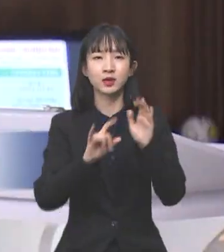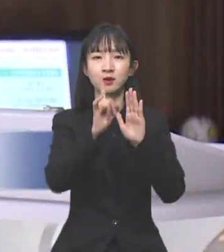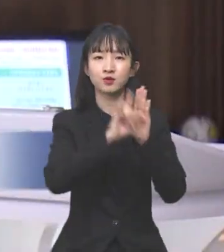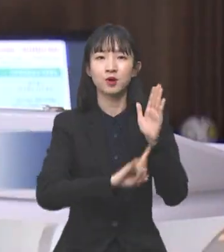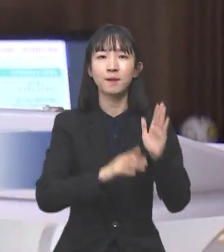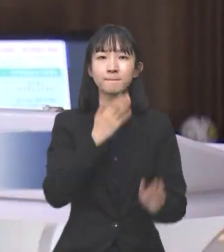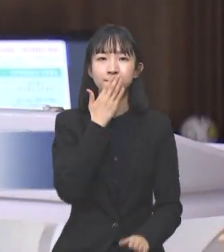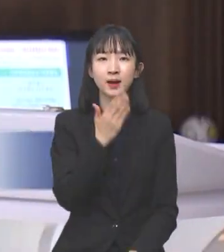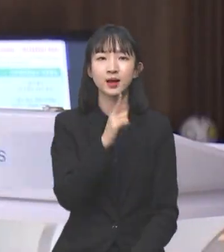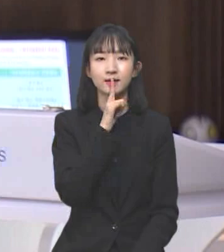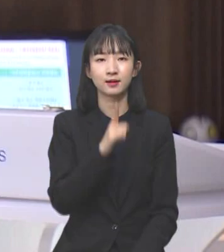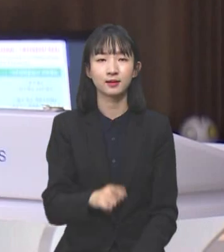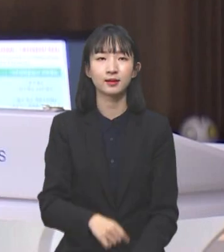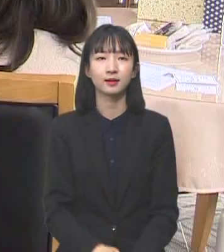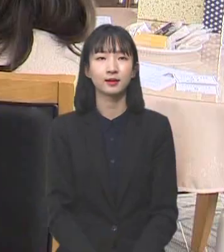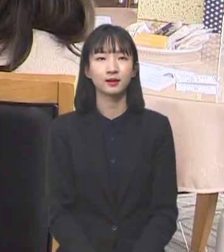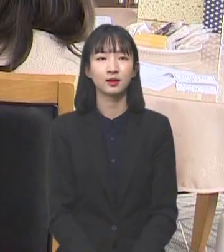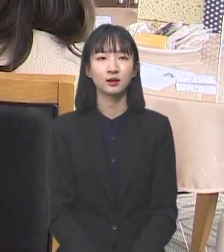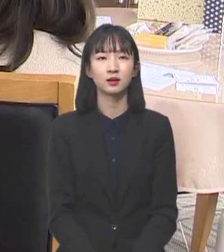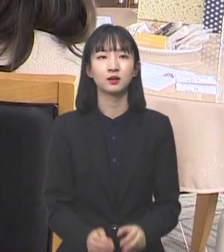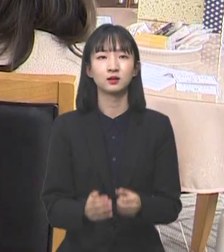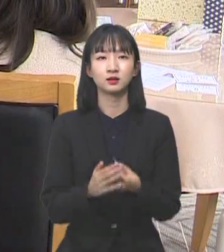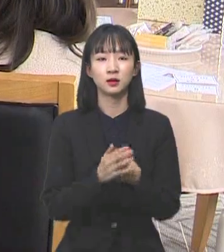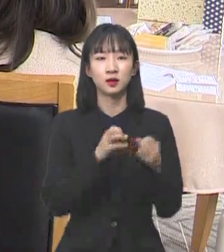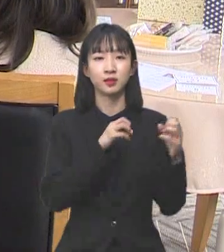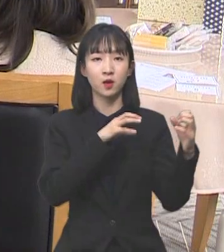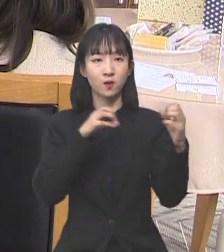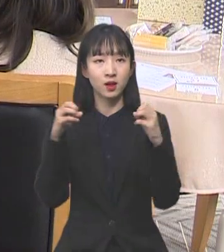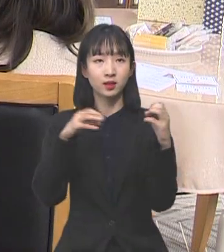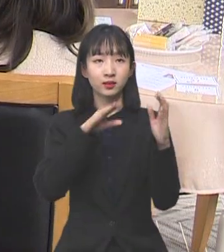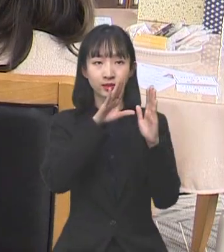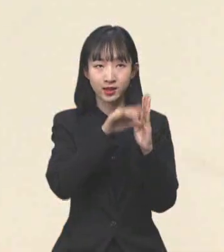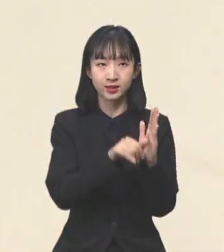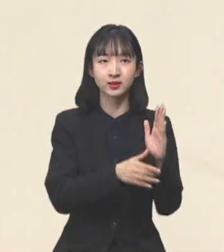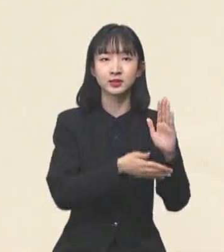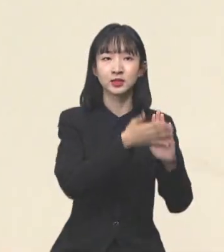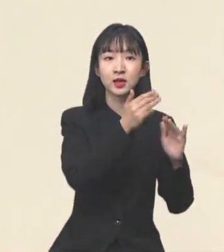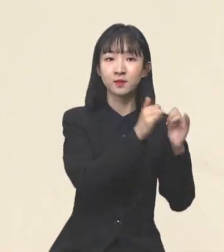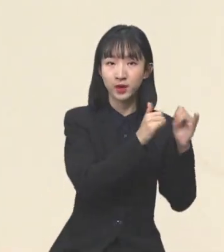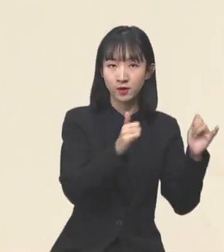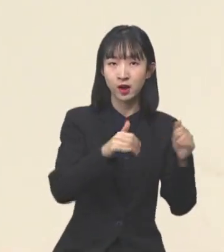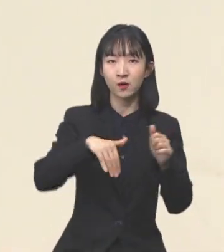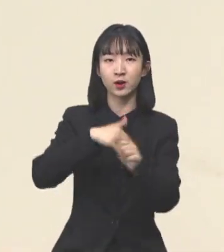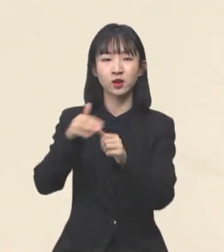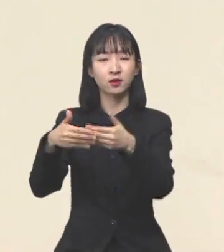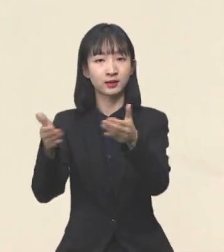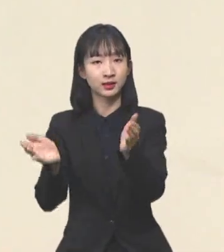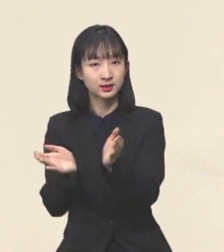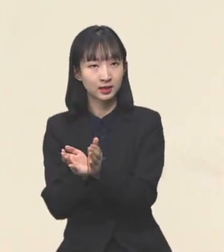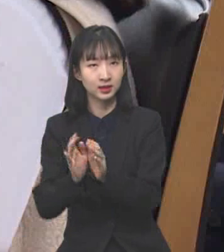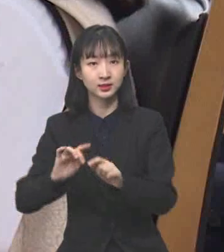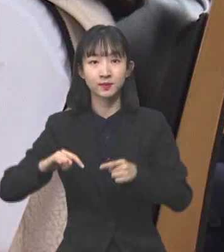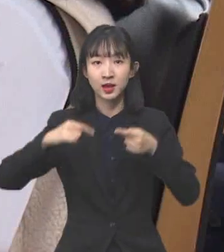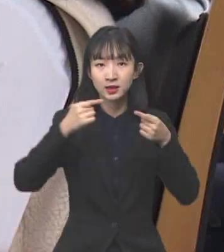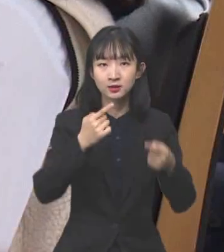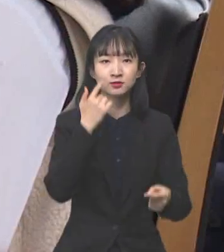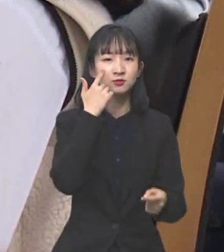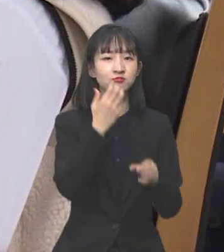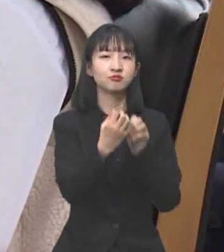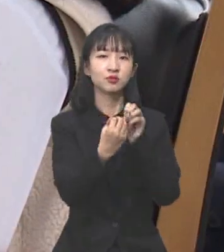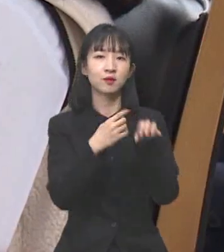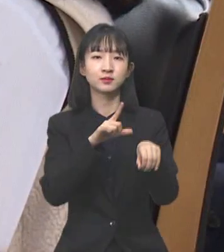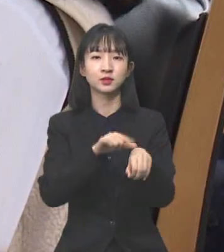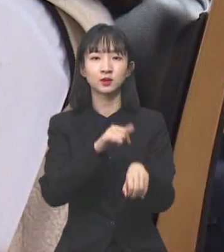설명했습니다 토크콘서트 에선 시민과 환경단체 학생들이 참여해 gd 응답의 시간도